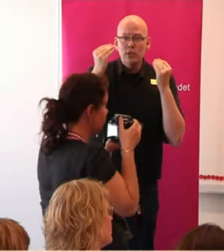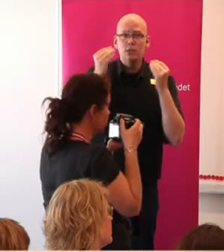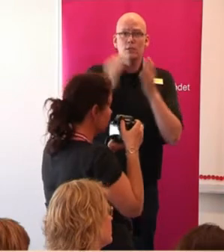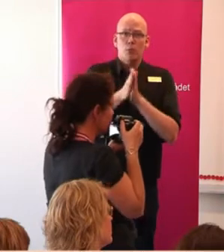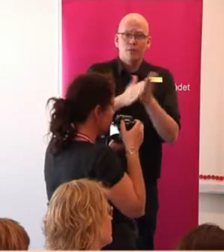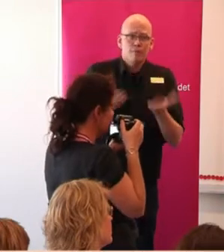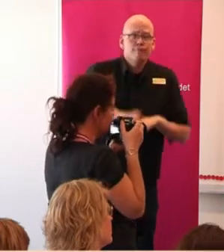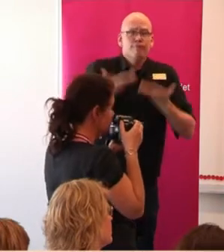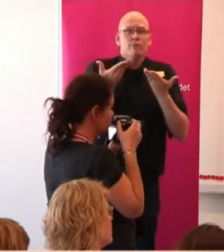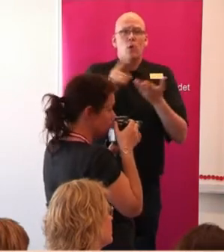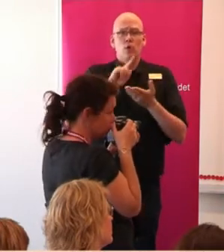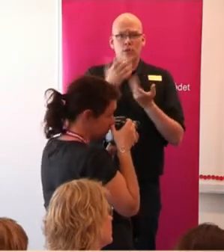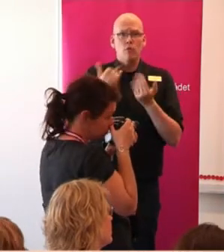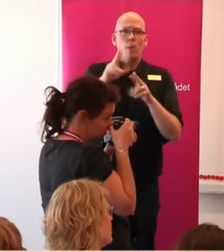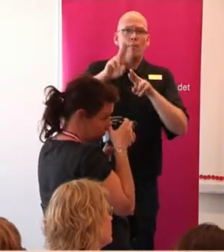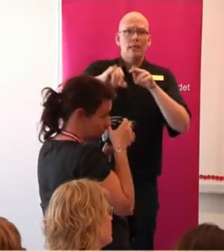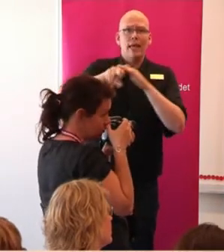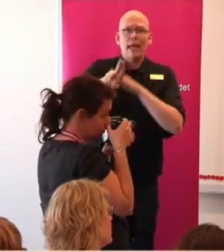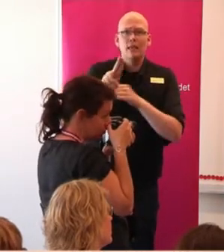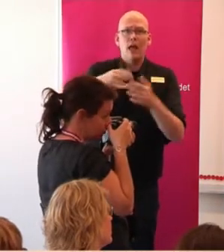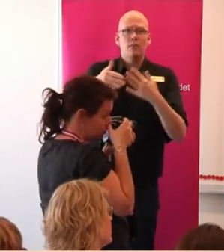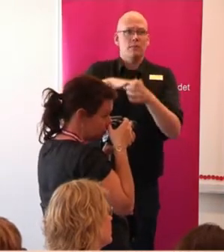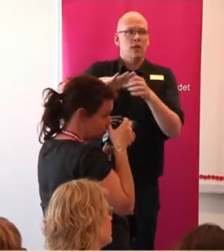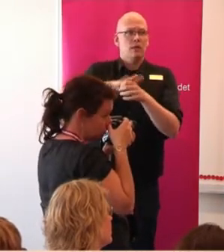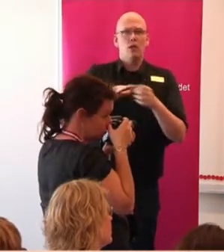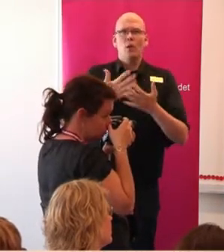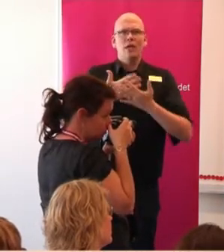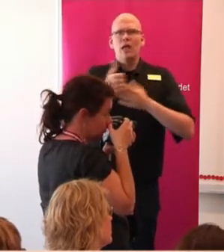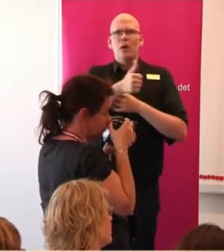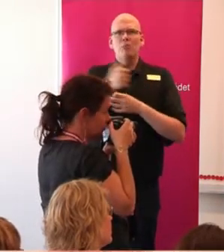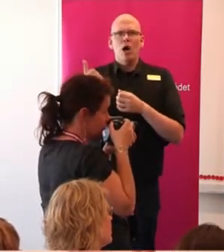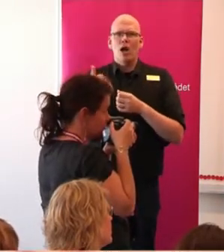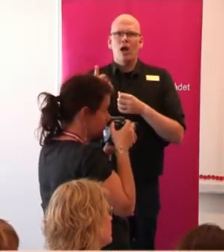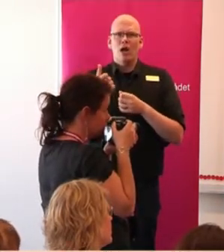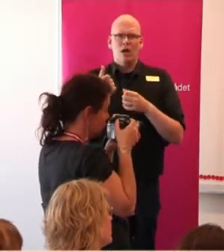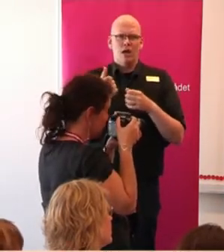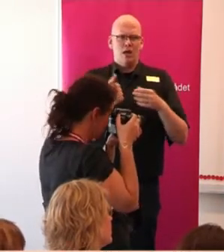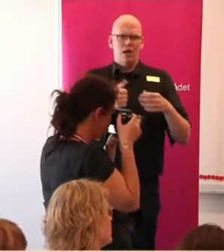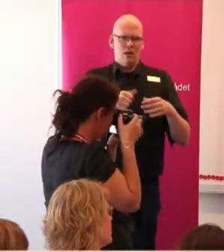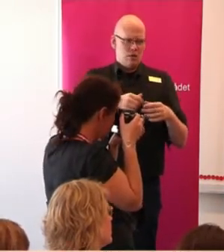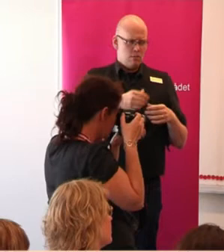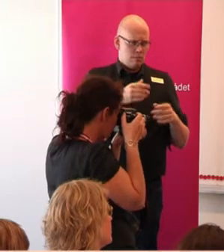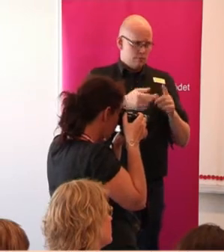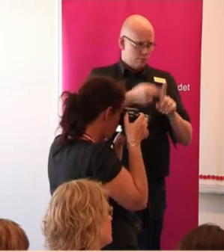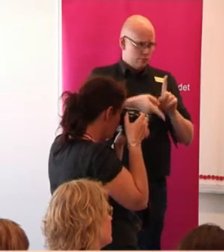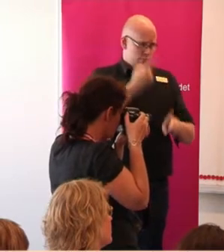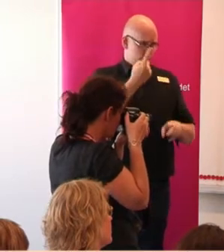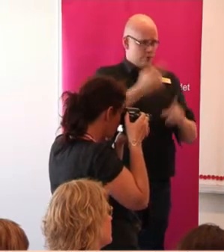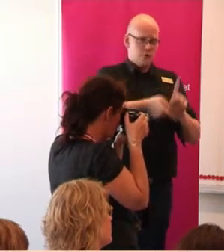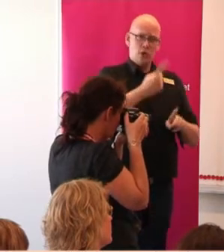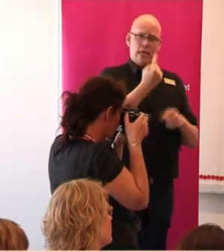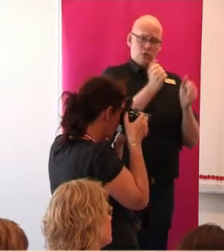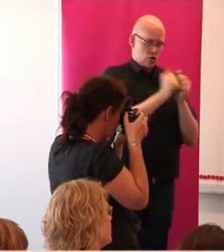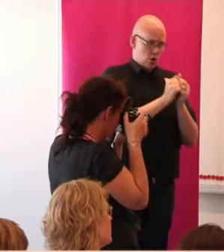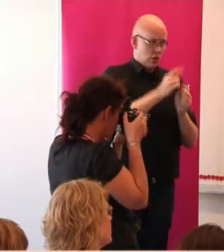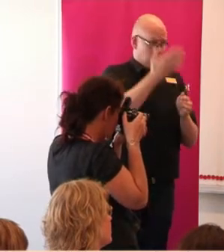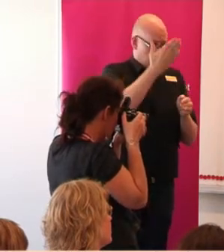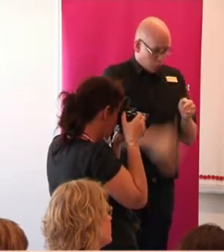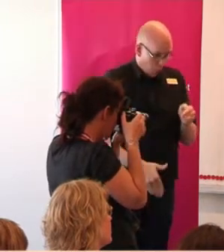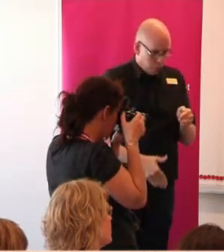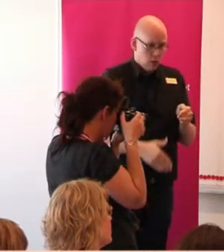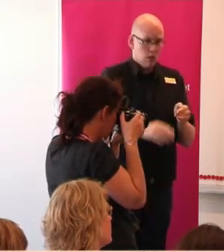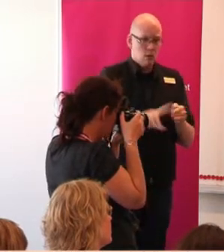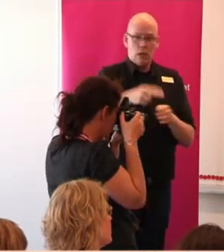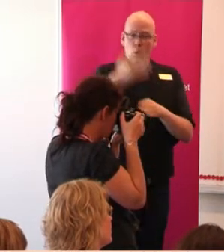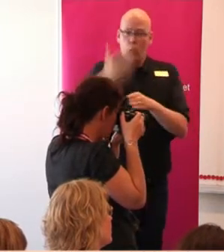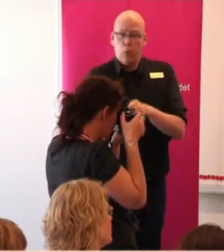in. Och så att det inte blir brytpunkter i våra system, då tror jag att Och nu har vi bevisat att